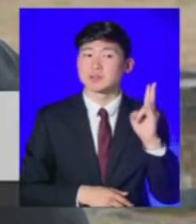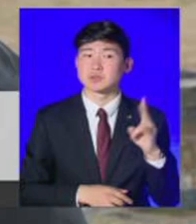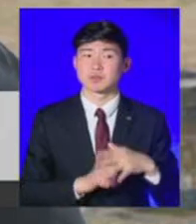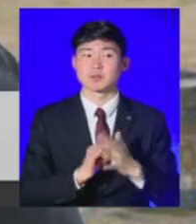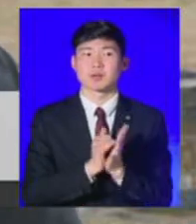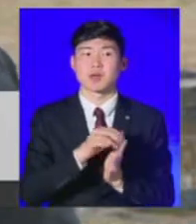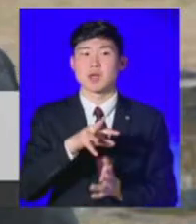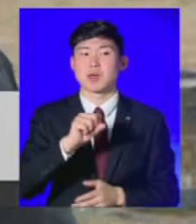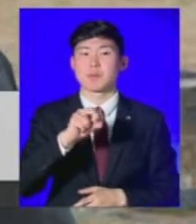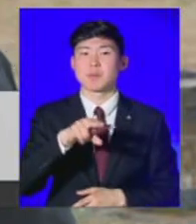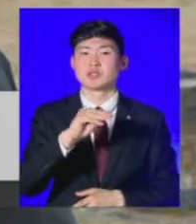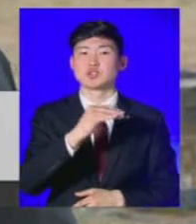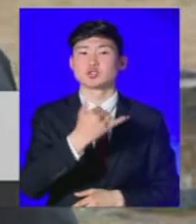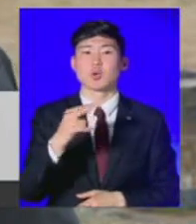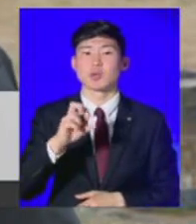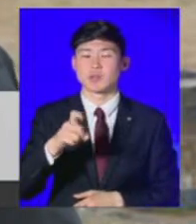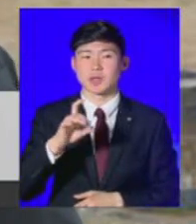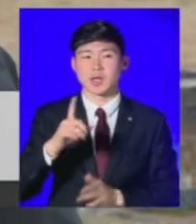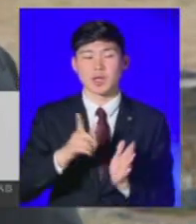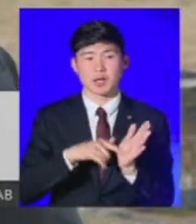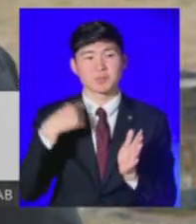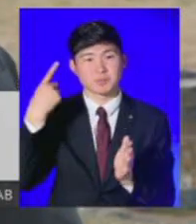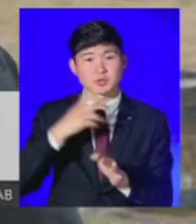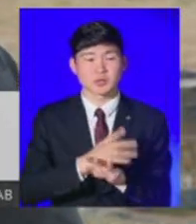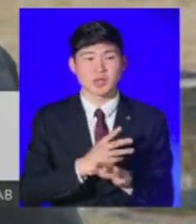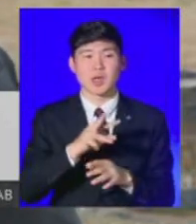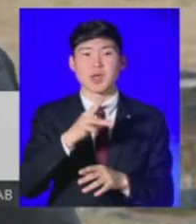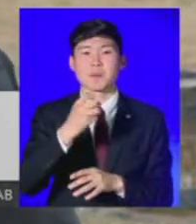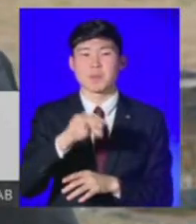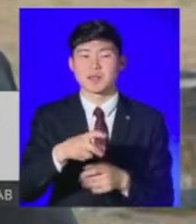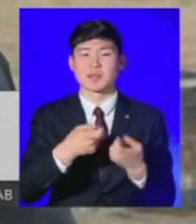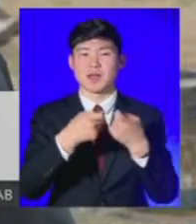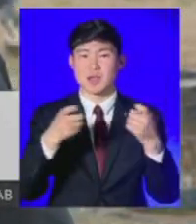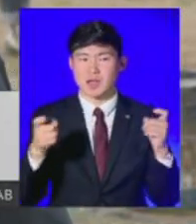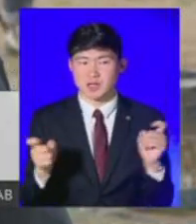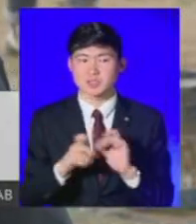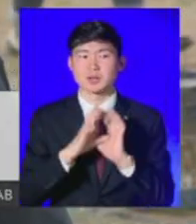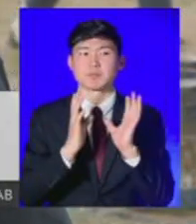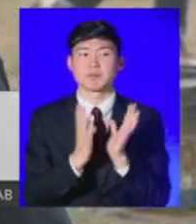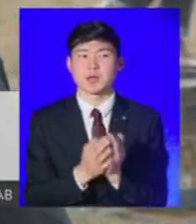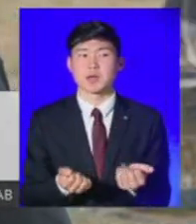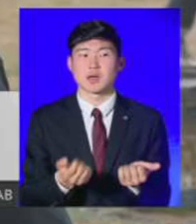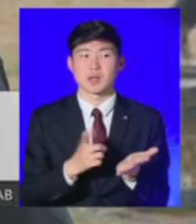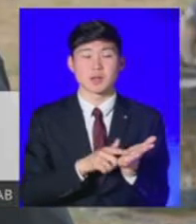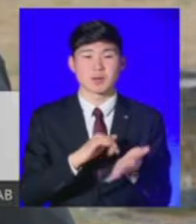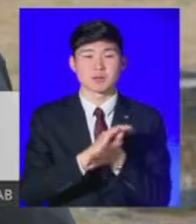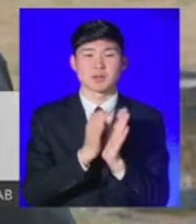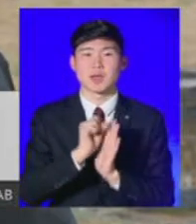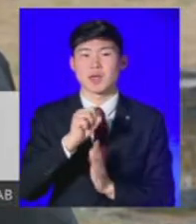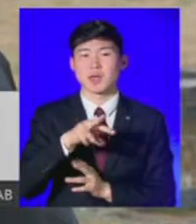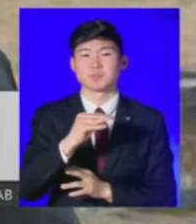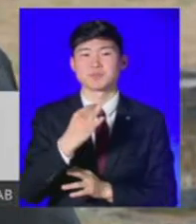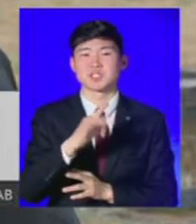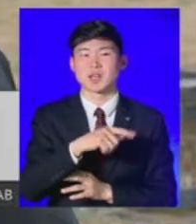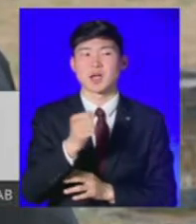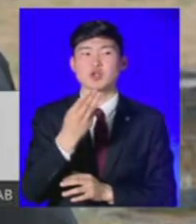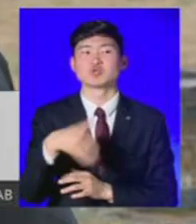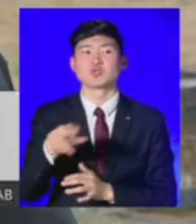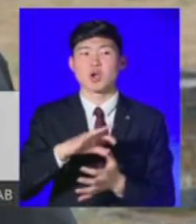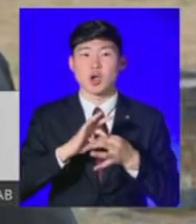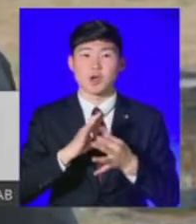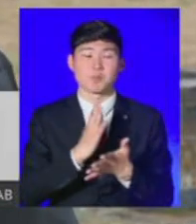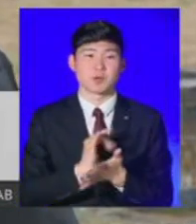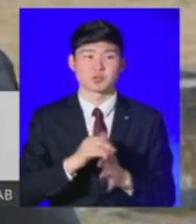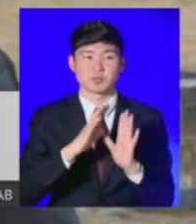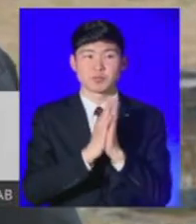авна. Зүтэй гэж бодсон. За тэгээд малын хашаас орооч. Албатай яг тэ амжиргаатай шуул холбоотой учраас энэ талын